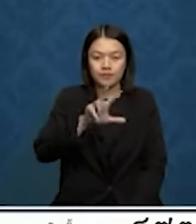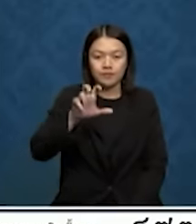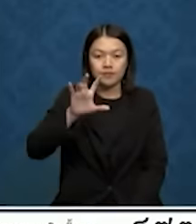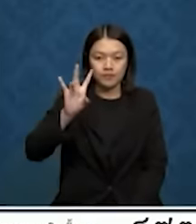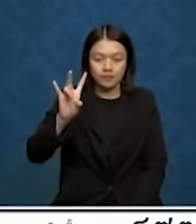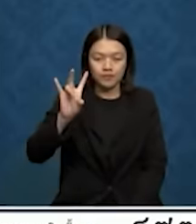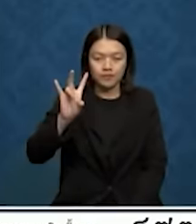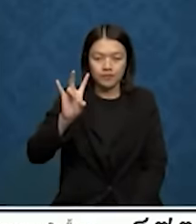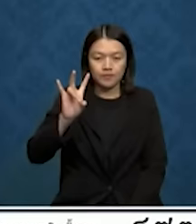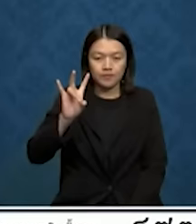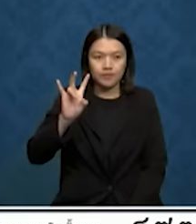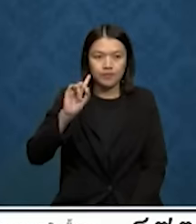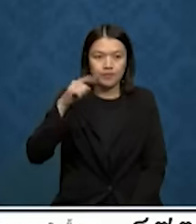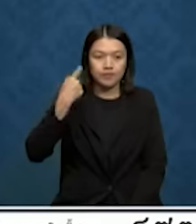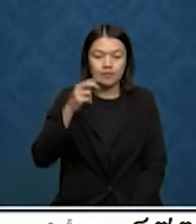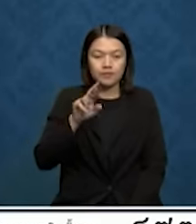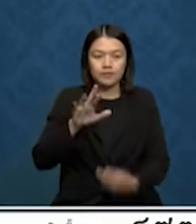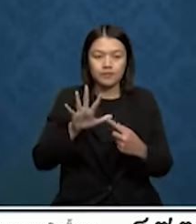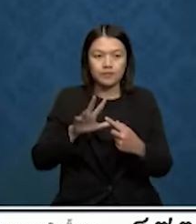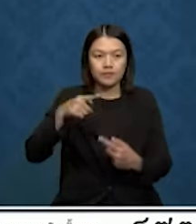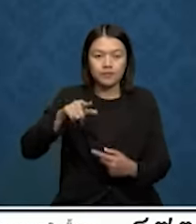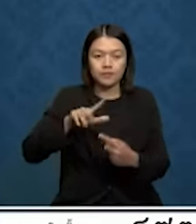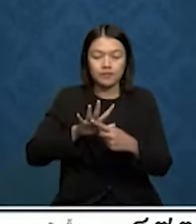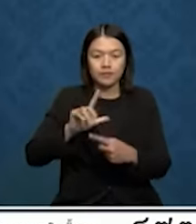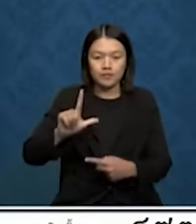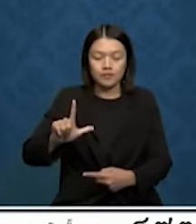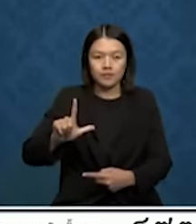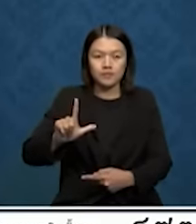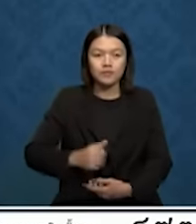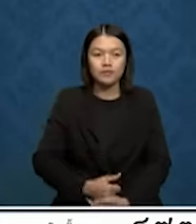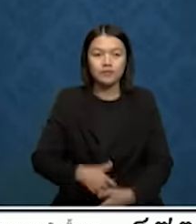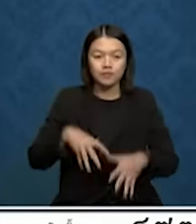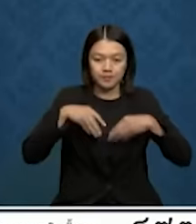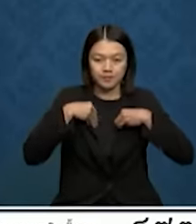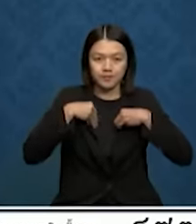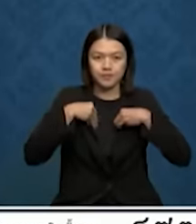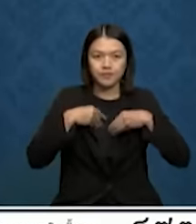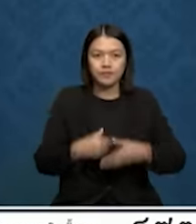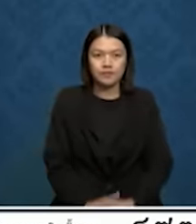307นางรำพูนตันติวณิชานนท ์เห็นชอบค่ะ